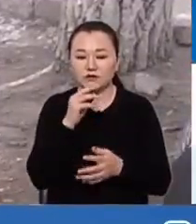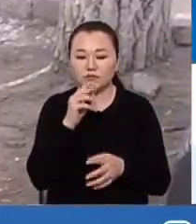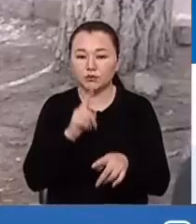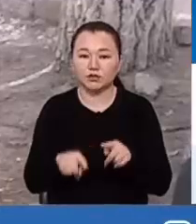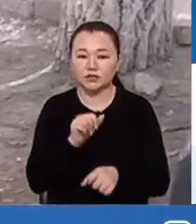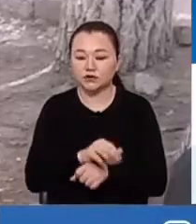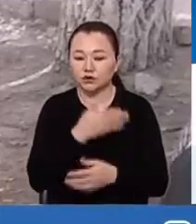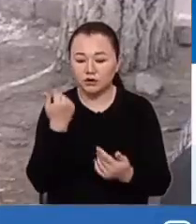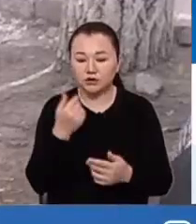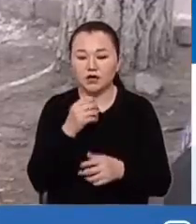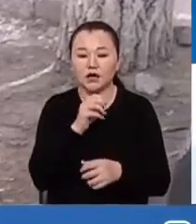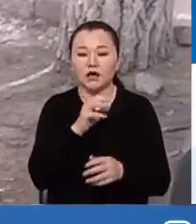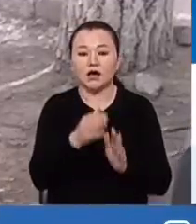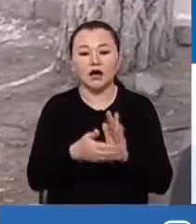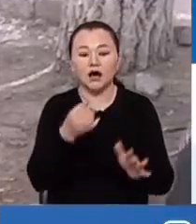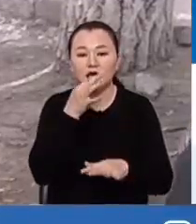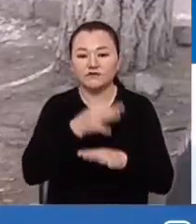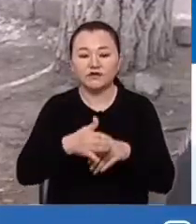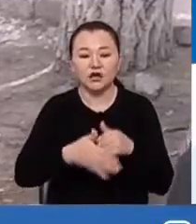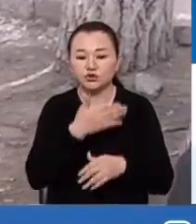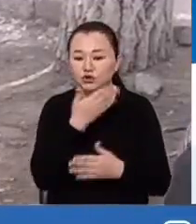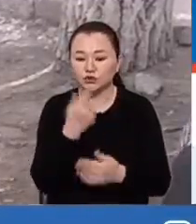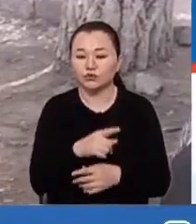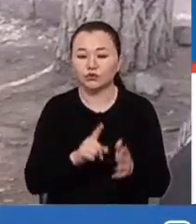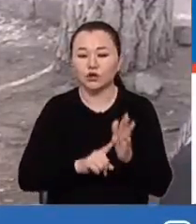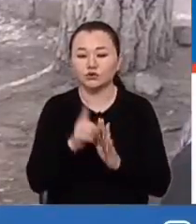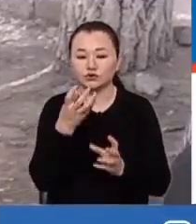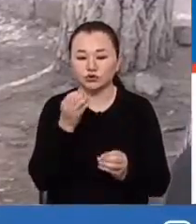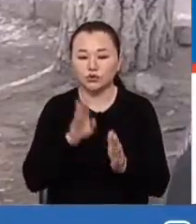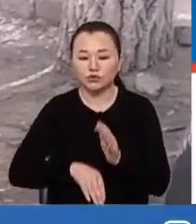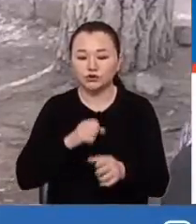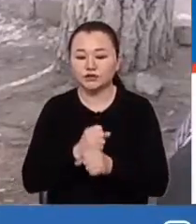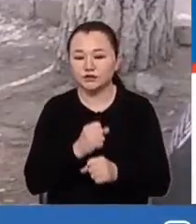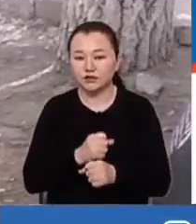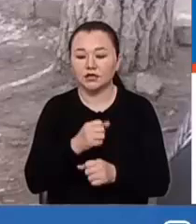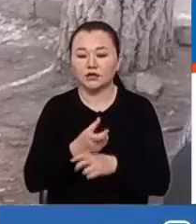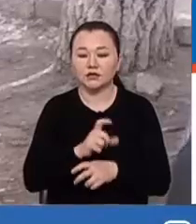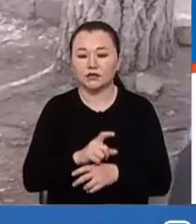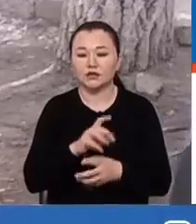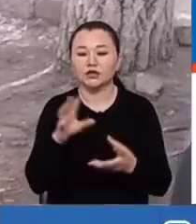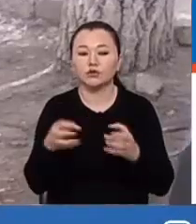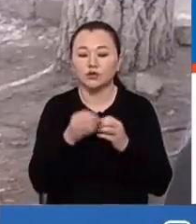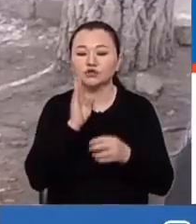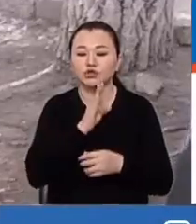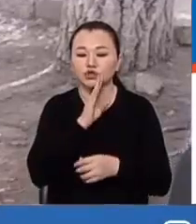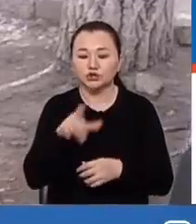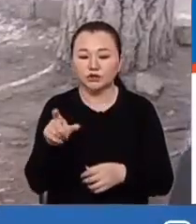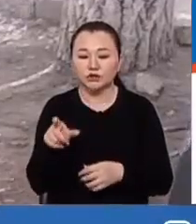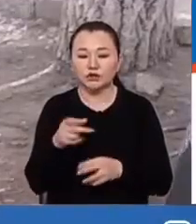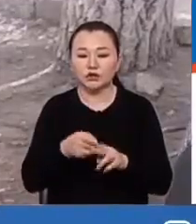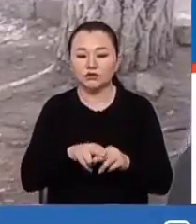останавливается, не привлекается к ответственности, он начинает идти еще хуже. И в итоге мы потом имеем женщин,